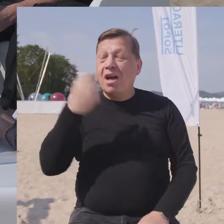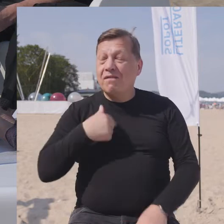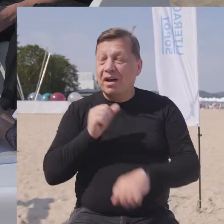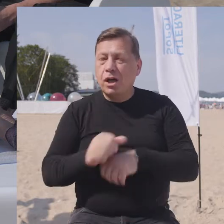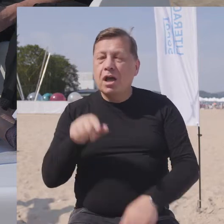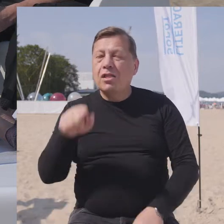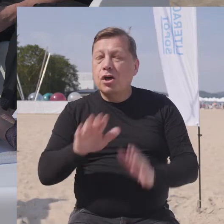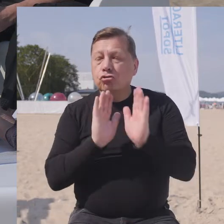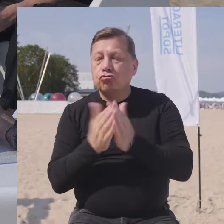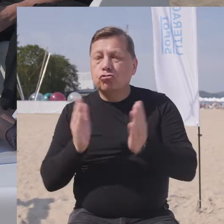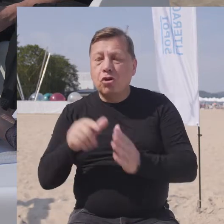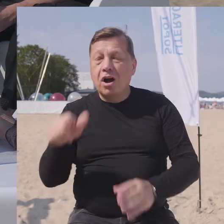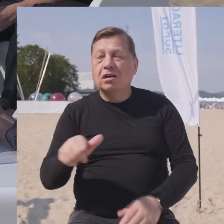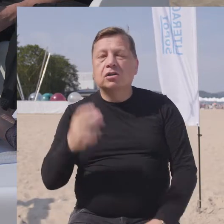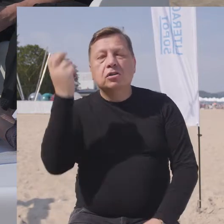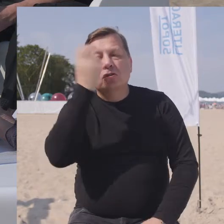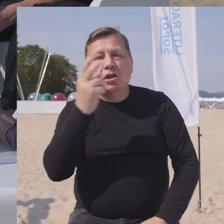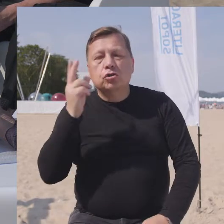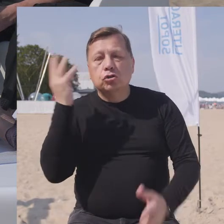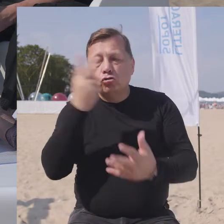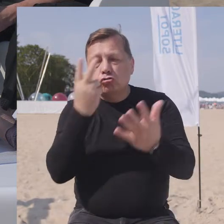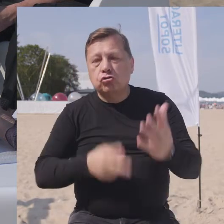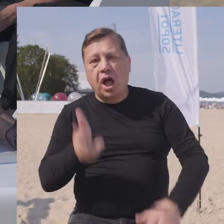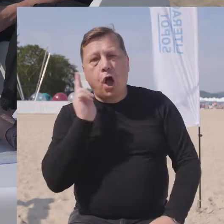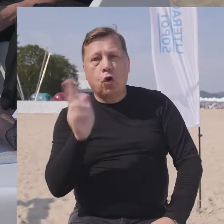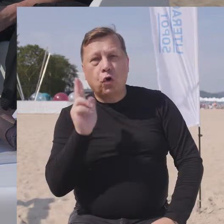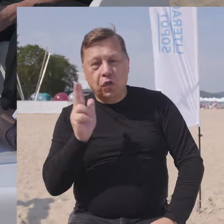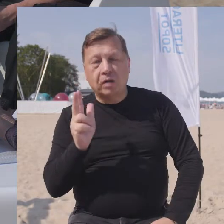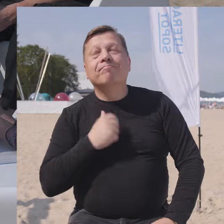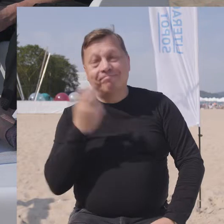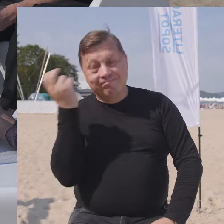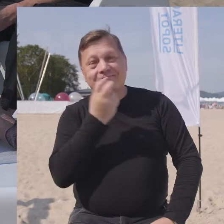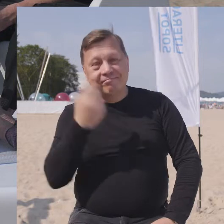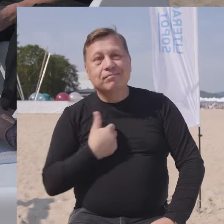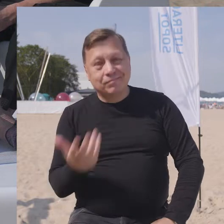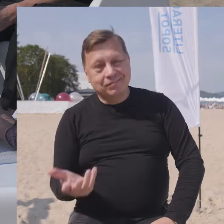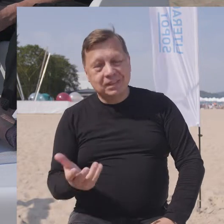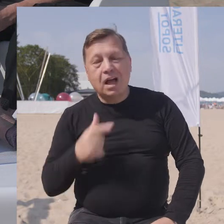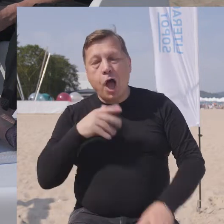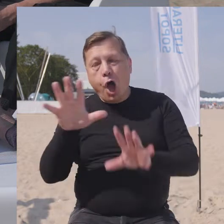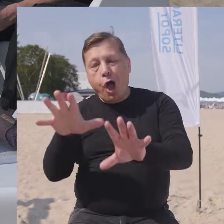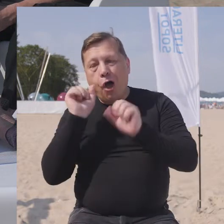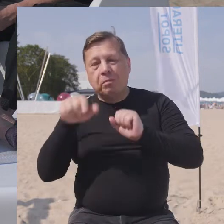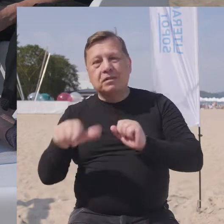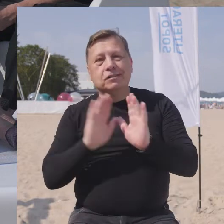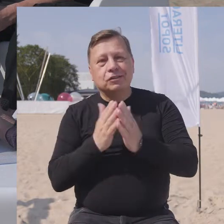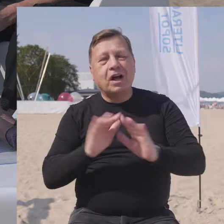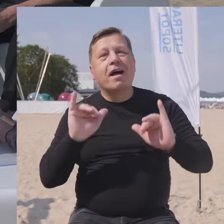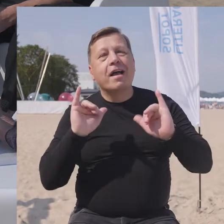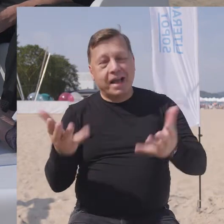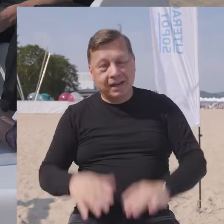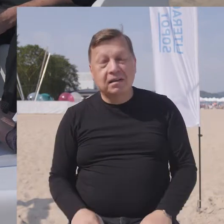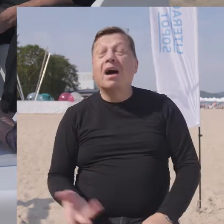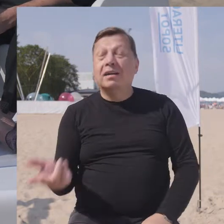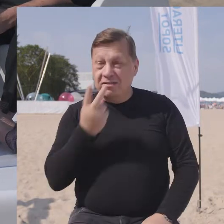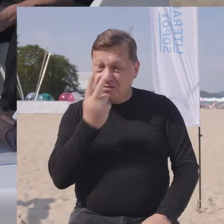w jaki sposób są one odbierane i jak bardzo widać, że były i są